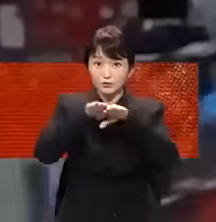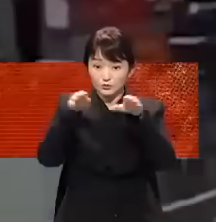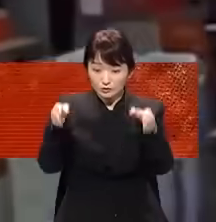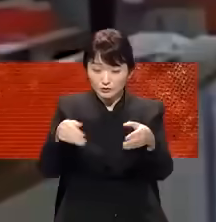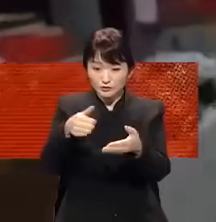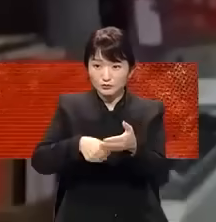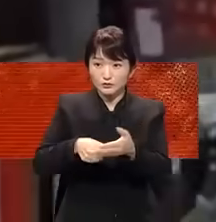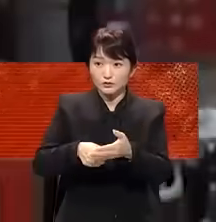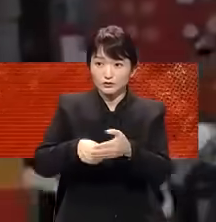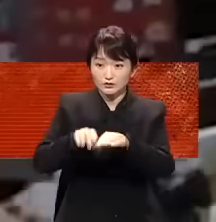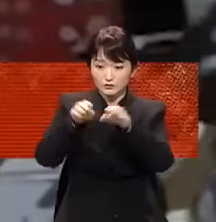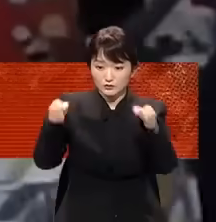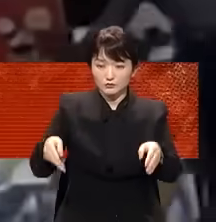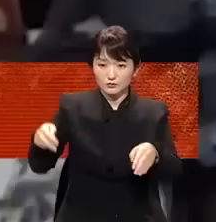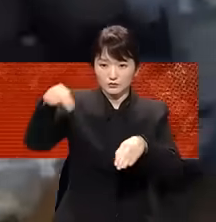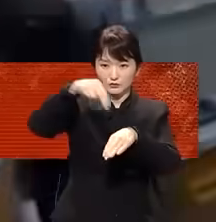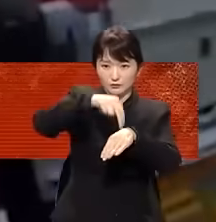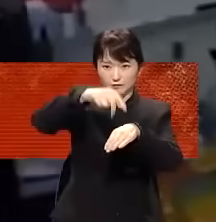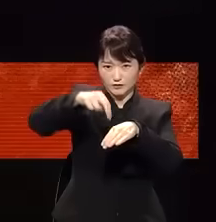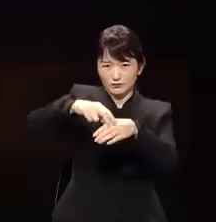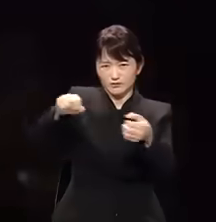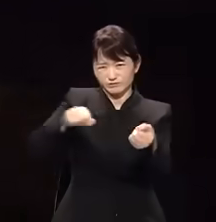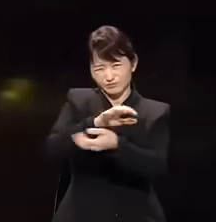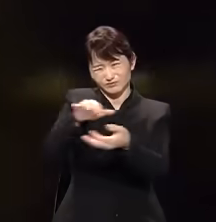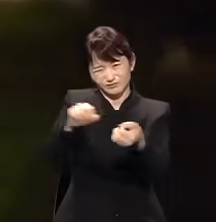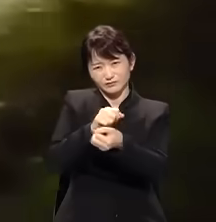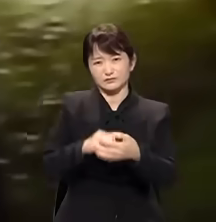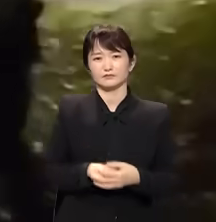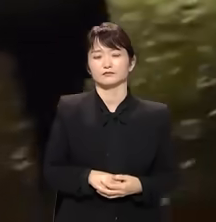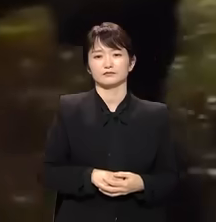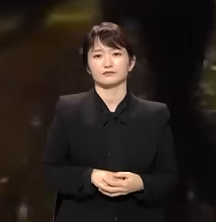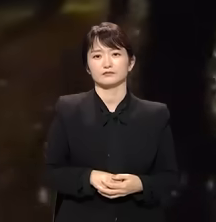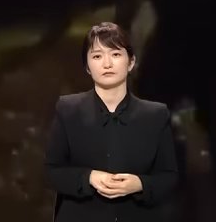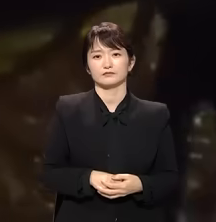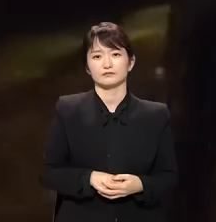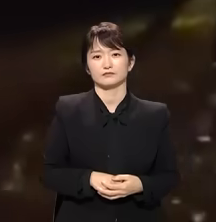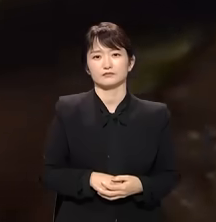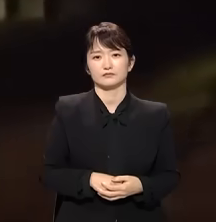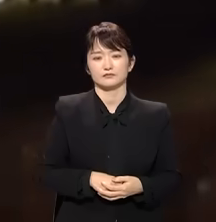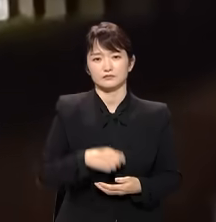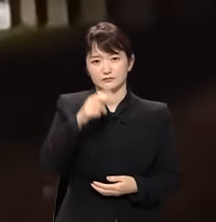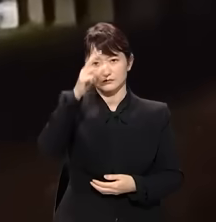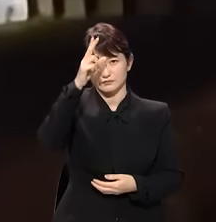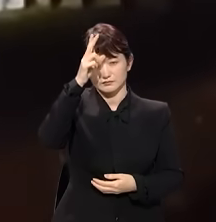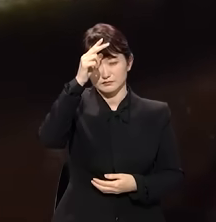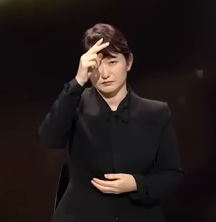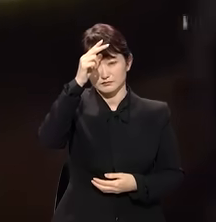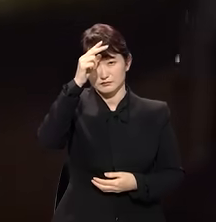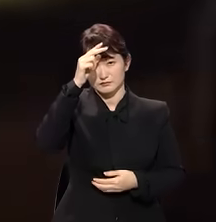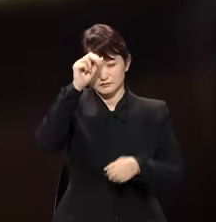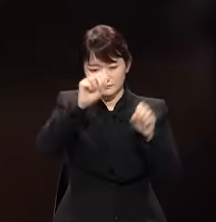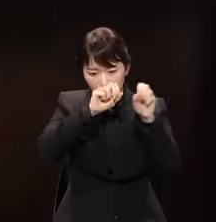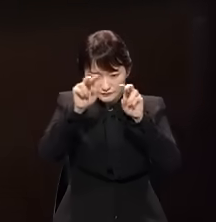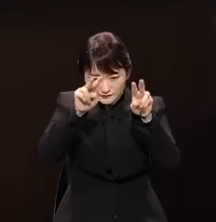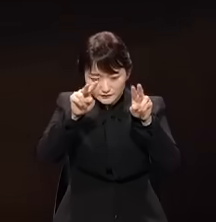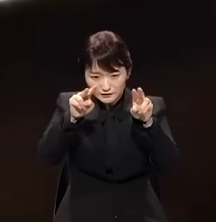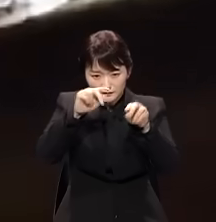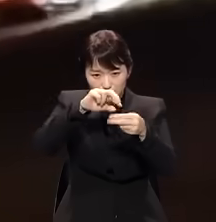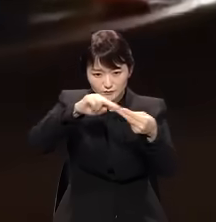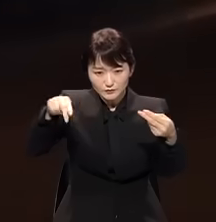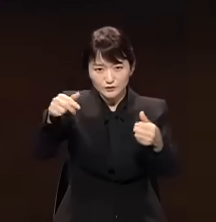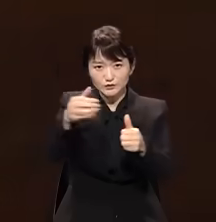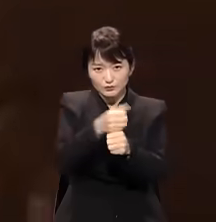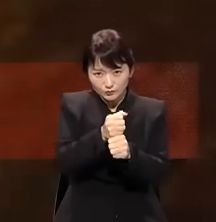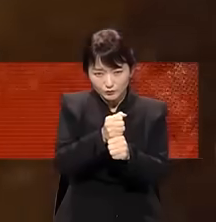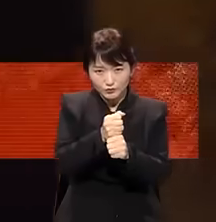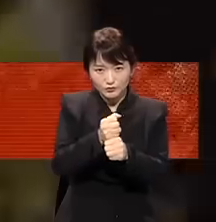사물함 위에 올라가서 엉망 진창으로 만들어 놓는데이 경찰들은 발길이 늦어진 사슴을 밧줄로 묶어서 제압했습니다 그리고 학교